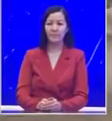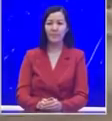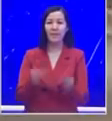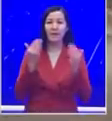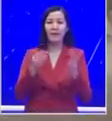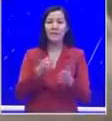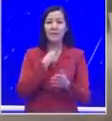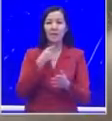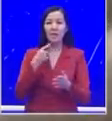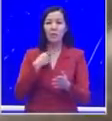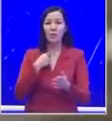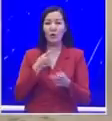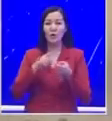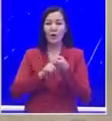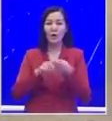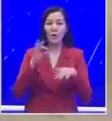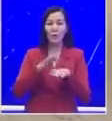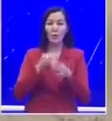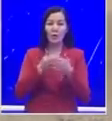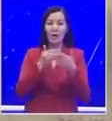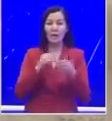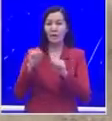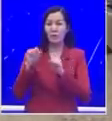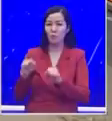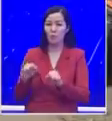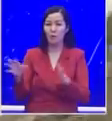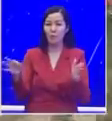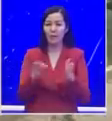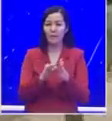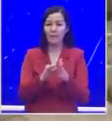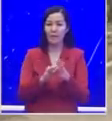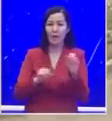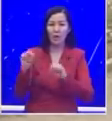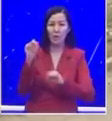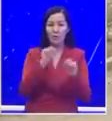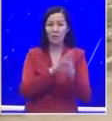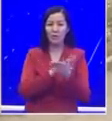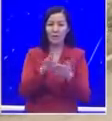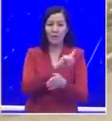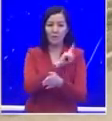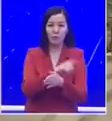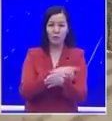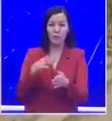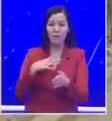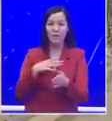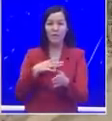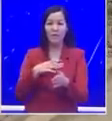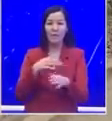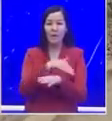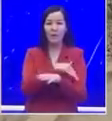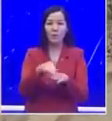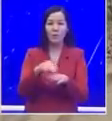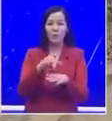Қазір Талдықорғанда жұқпалы індеттің алдын алу, таралуына жол бермеу мақсатында залалсыздандыру жұмыстары күшейген. Соның ішінде көшелер